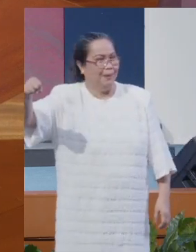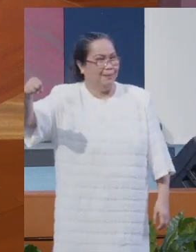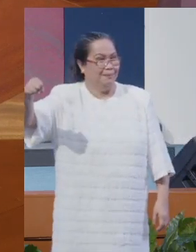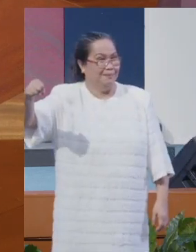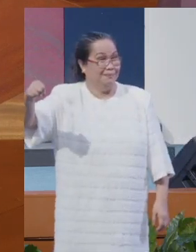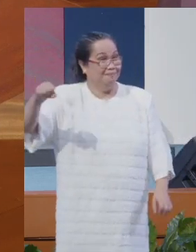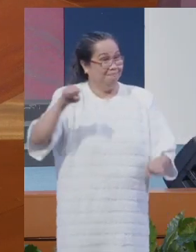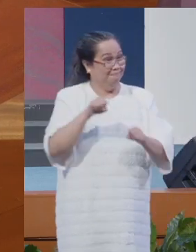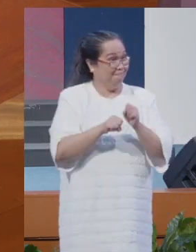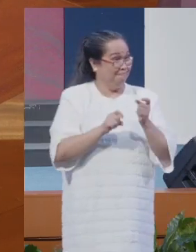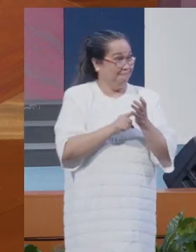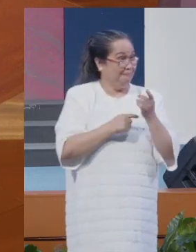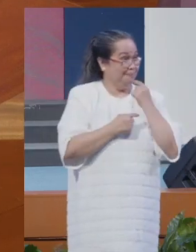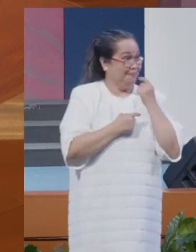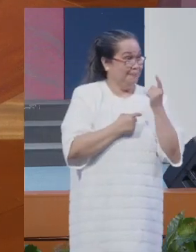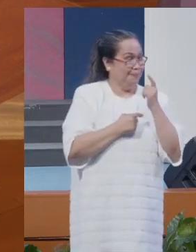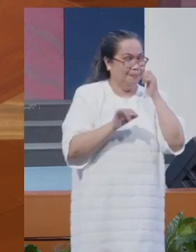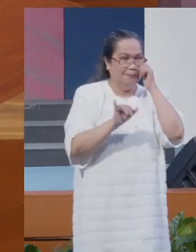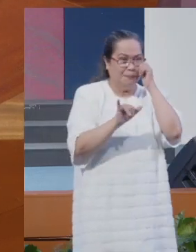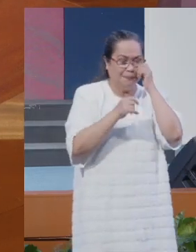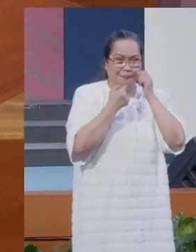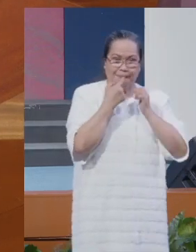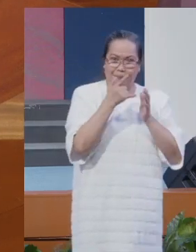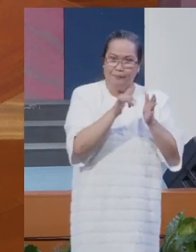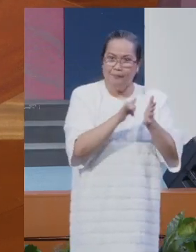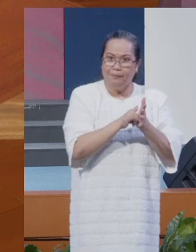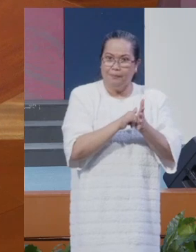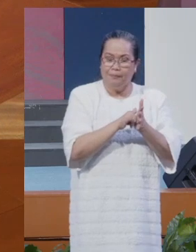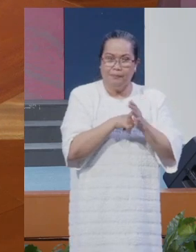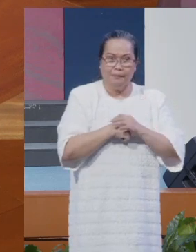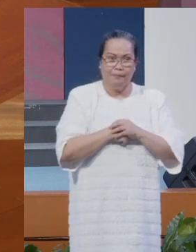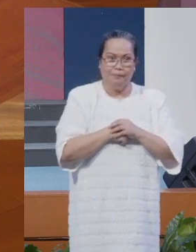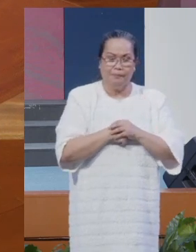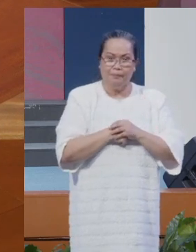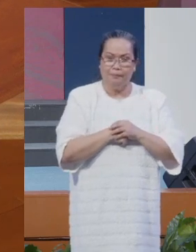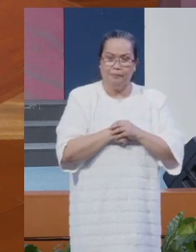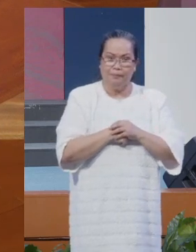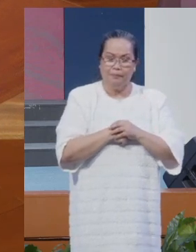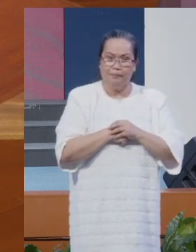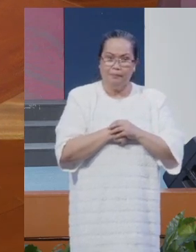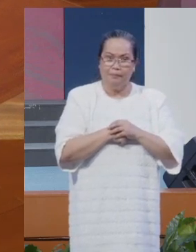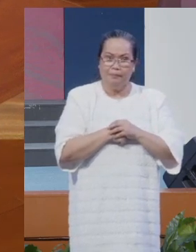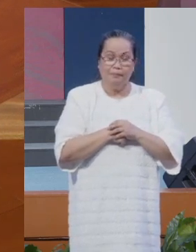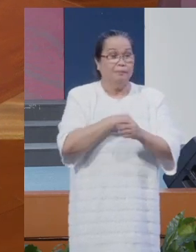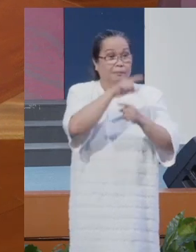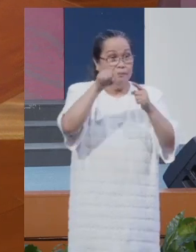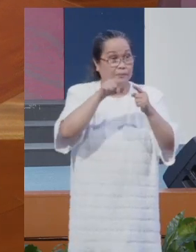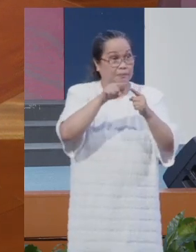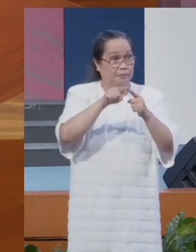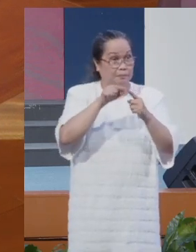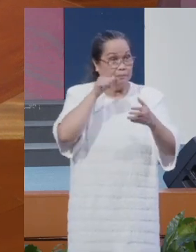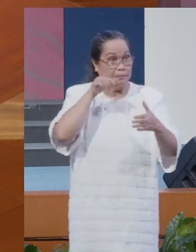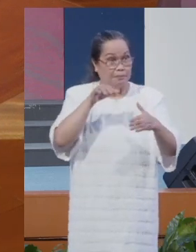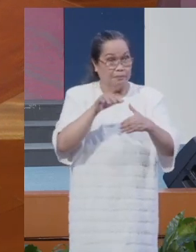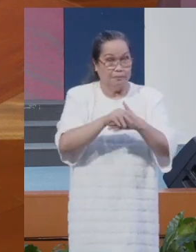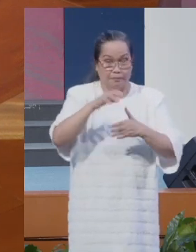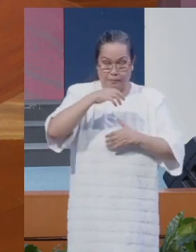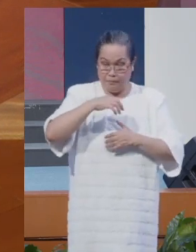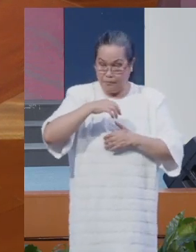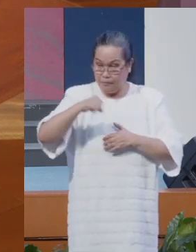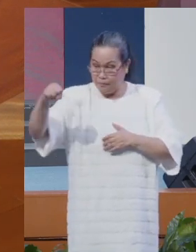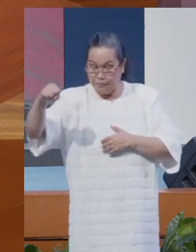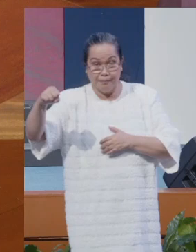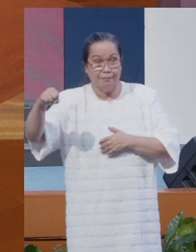So, ang sabi niya doon, when the bridegroom is taken away from